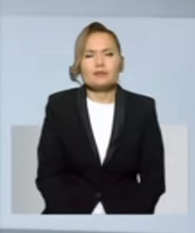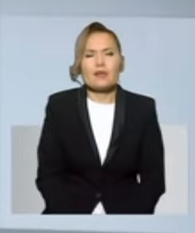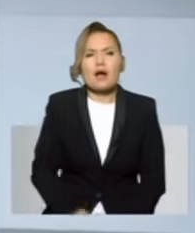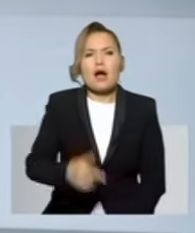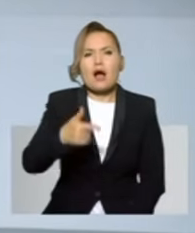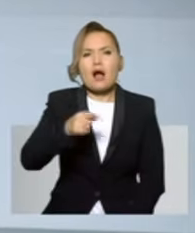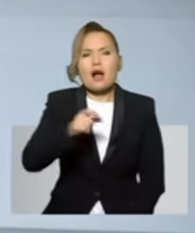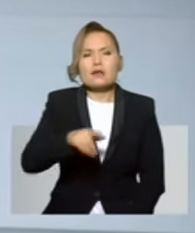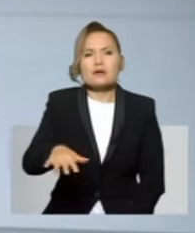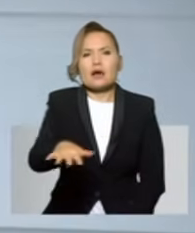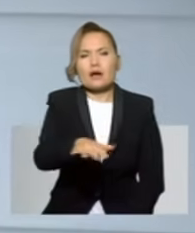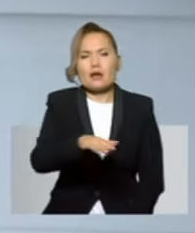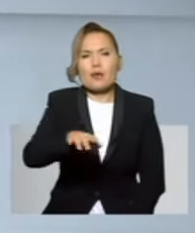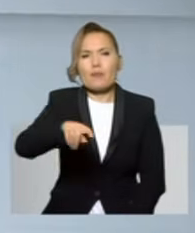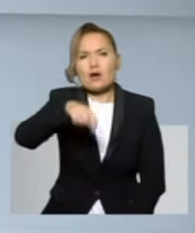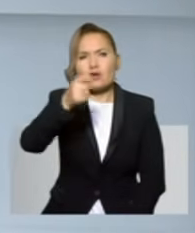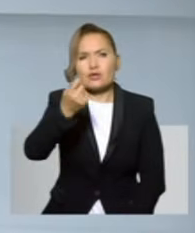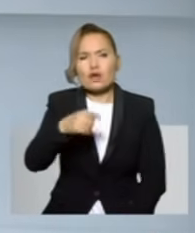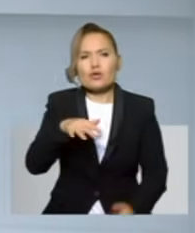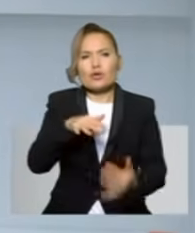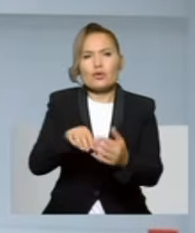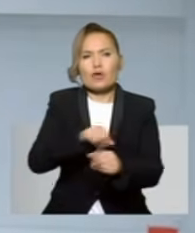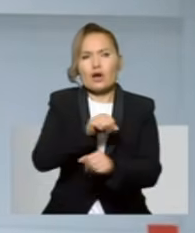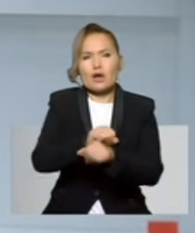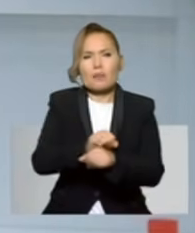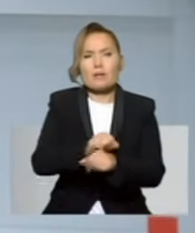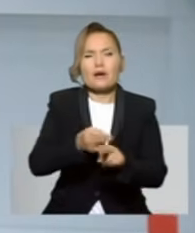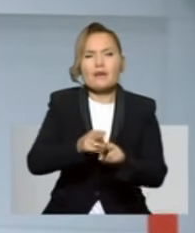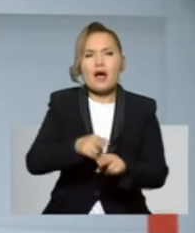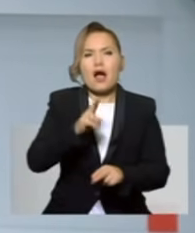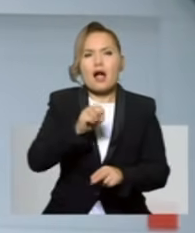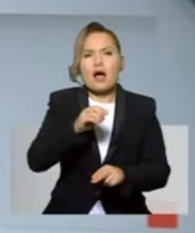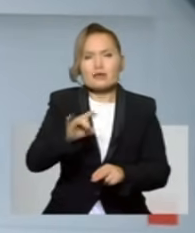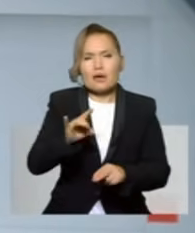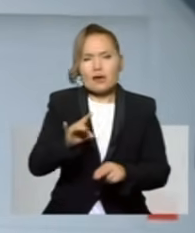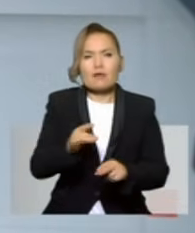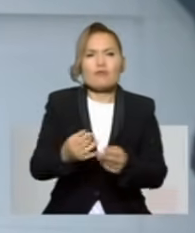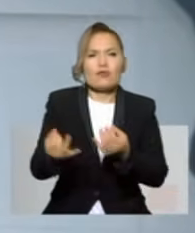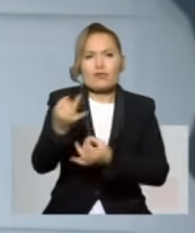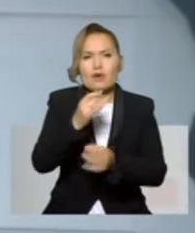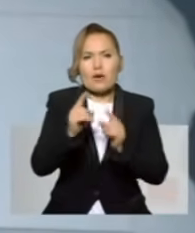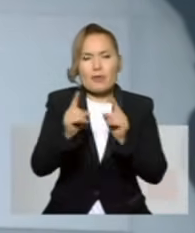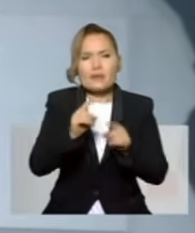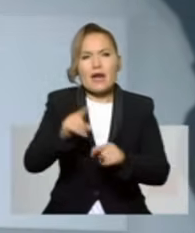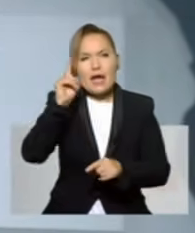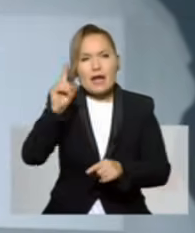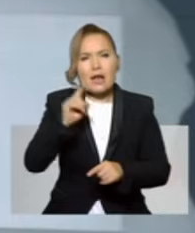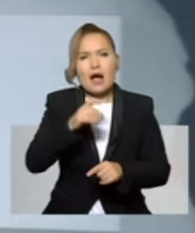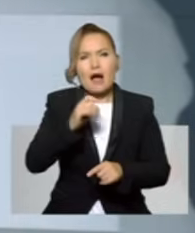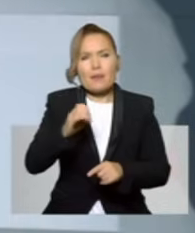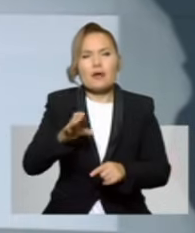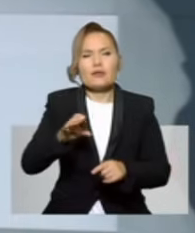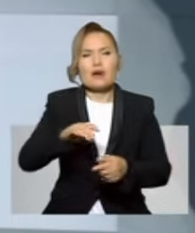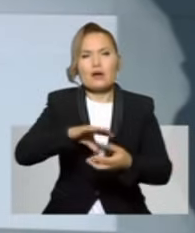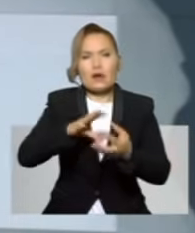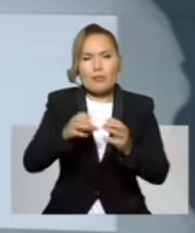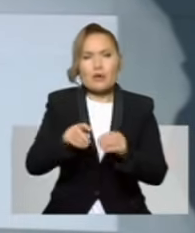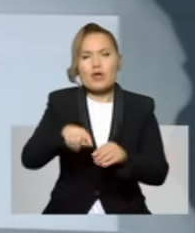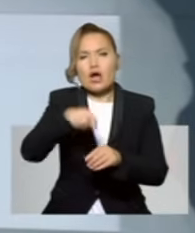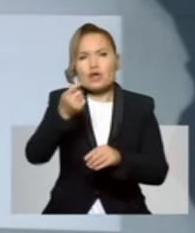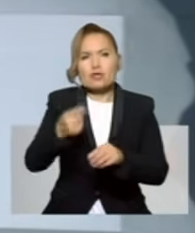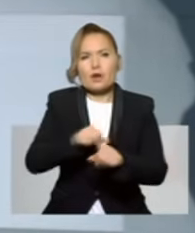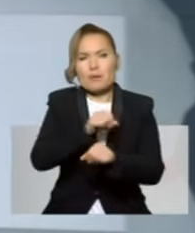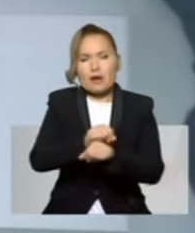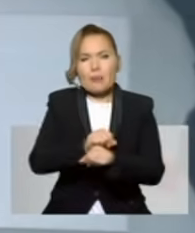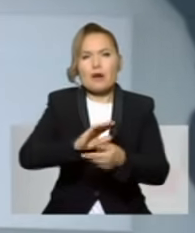Газа секторындағы атысты тоқтату туралы Дохада өткен келісі сәтті болған сыңайлы. Израиль мен Хамас арасында оқ атуды тоқтату